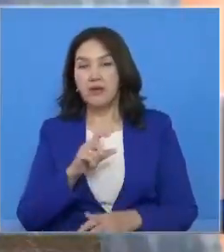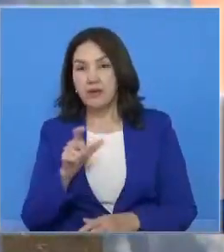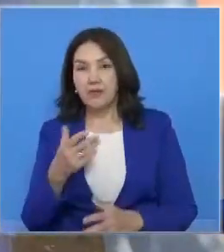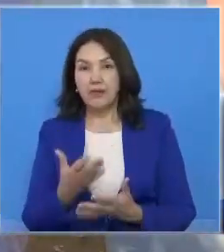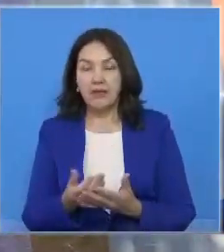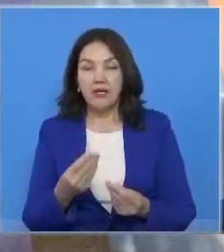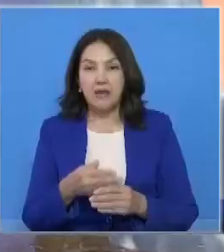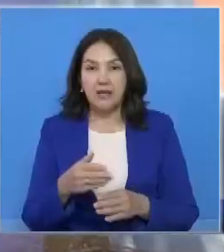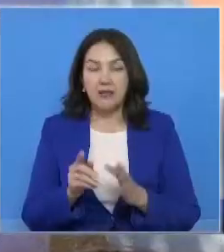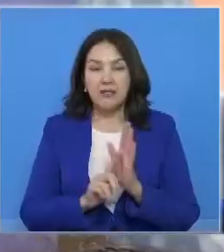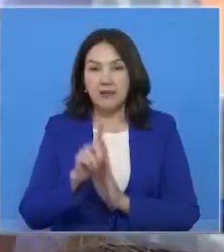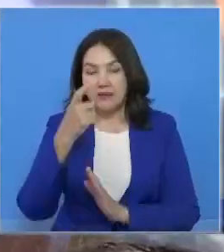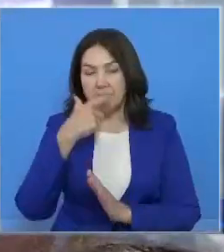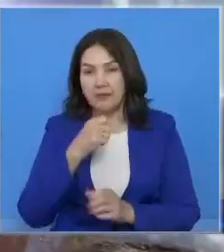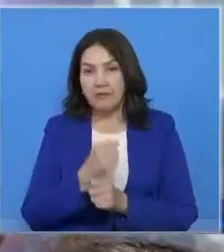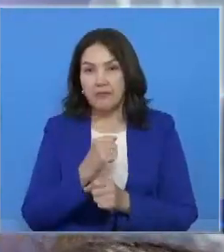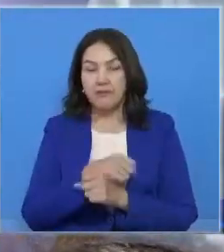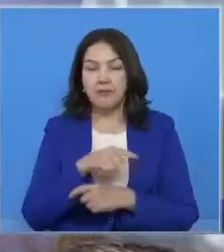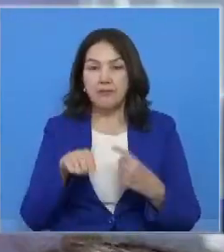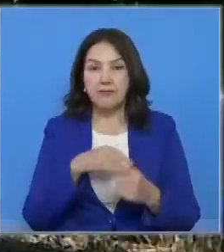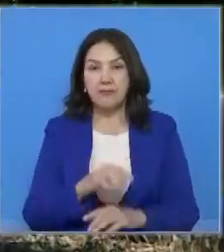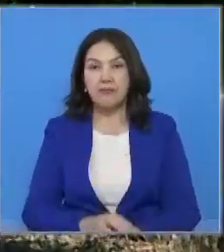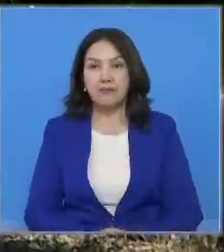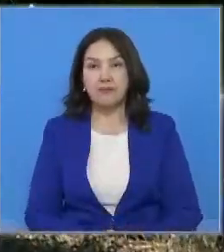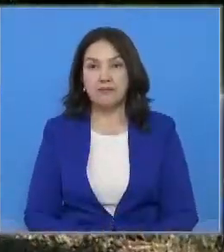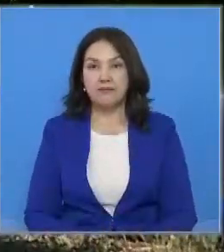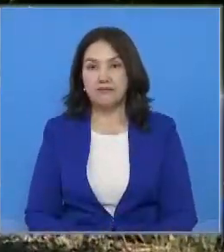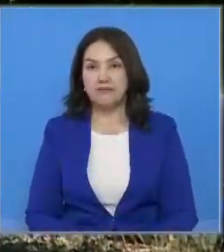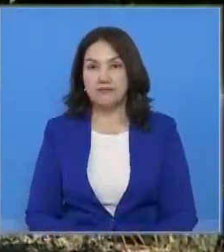получили средства и начали свой бизнес. Владимир Федотов, Самат Каликенов, телеканал «Актобе».